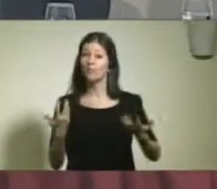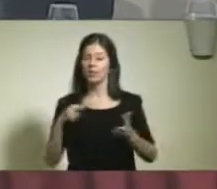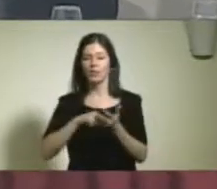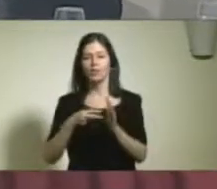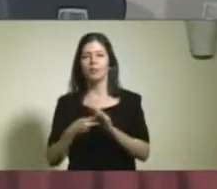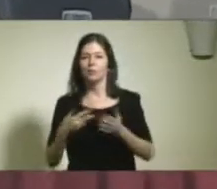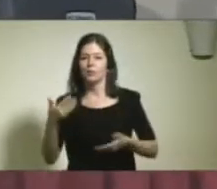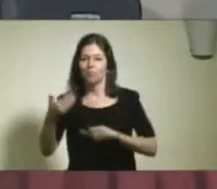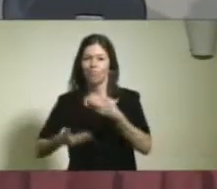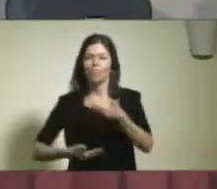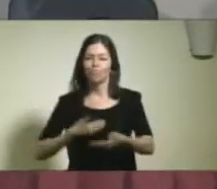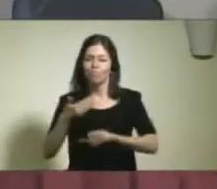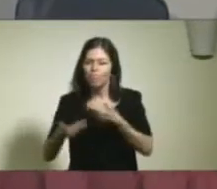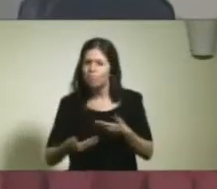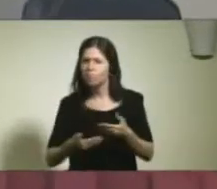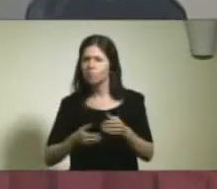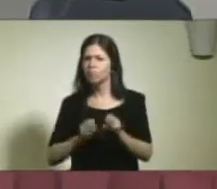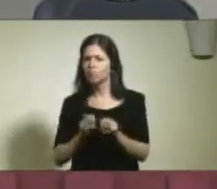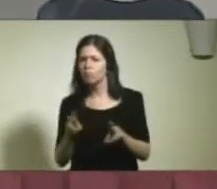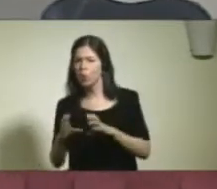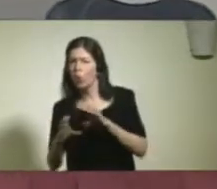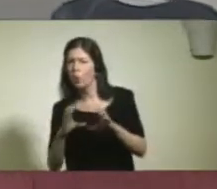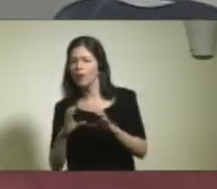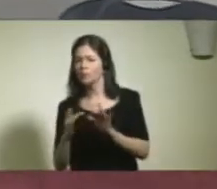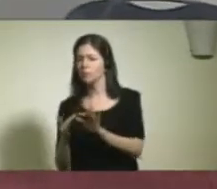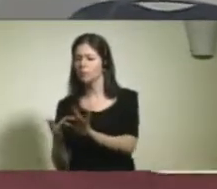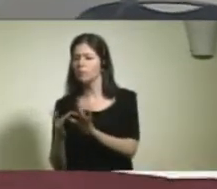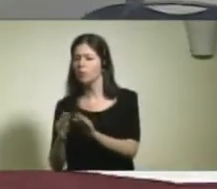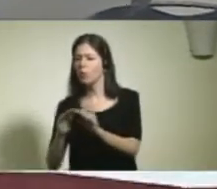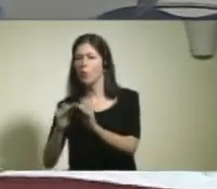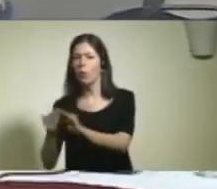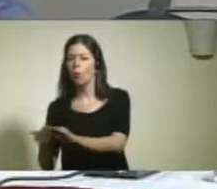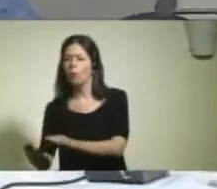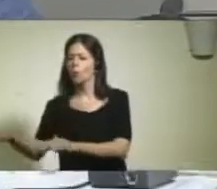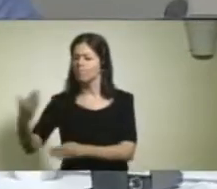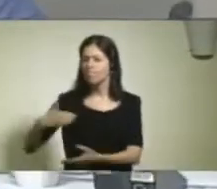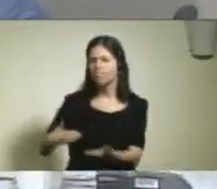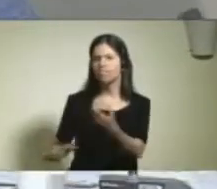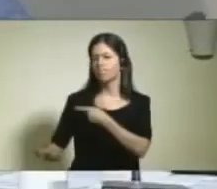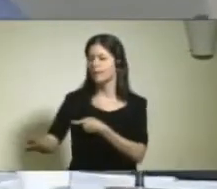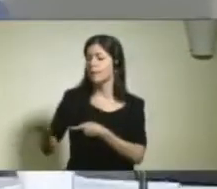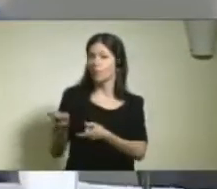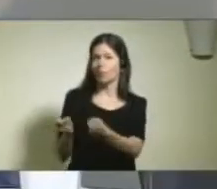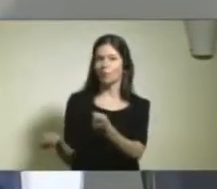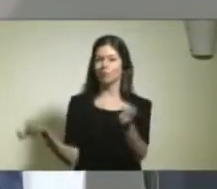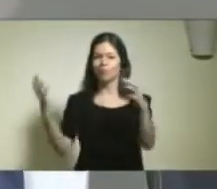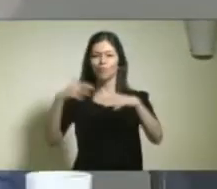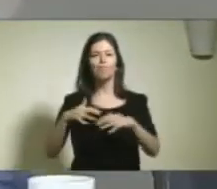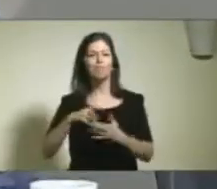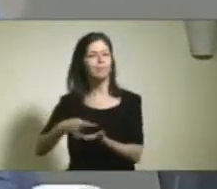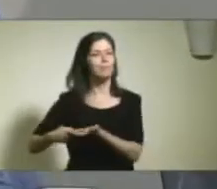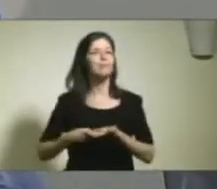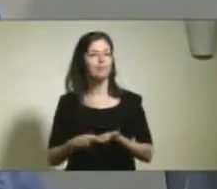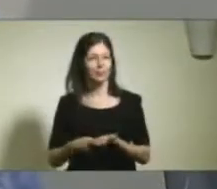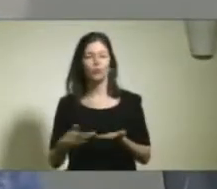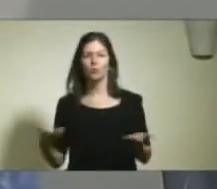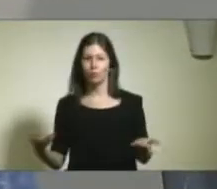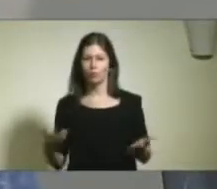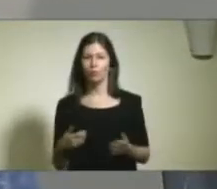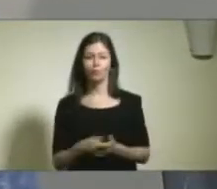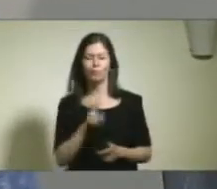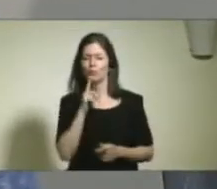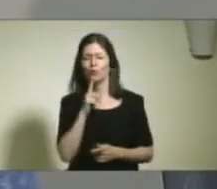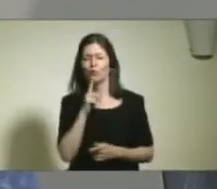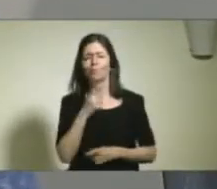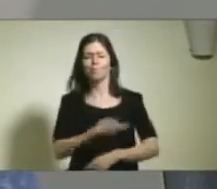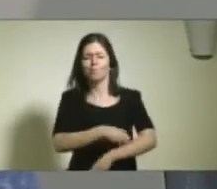Alors, il y aura beaucoup de communication avec la communauté. On va inviter les gens à venir discuter On va y arriver.